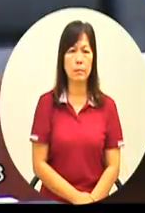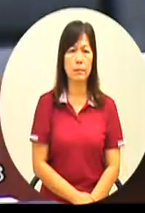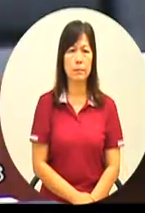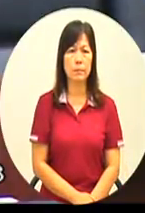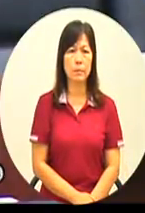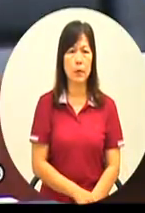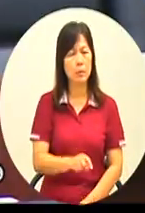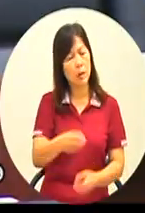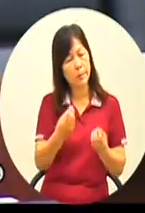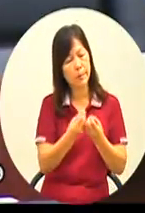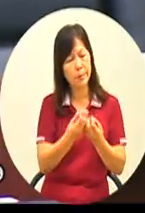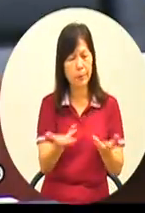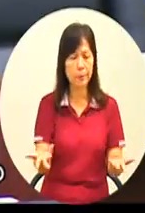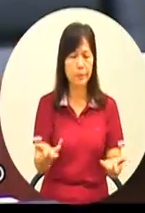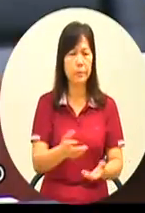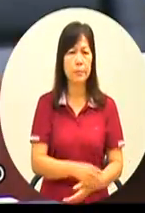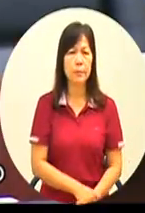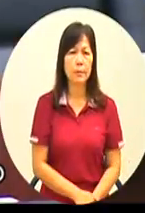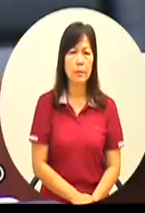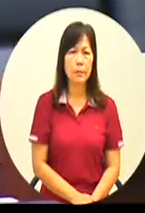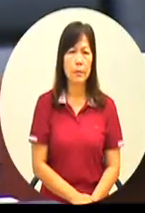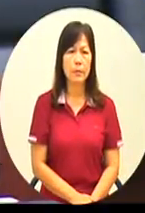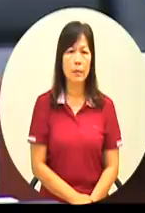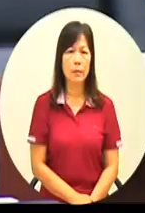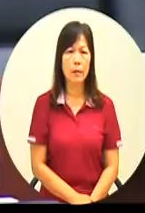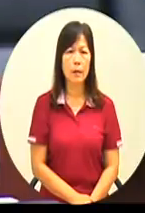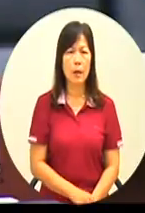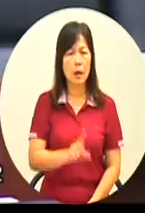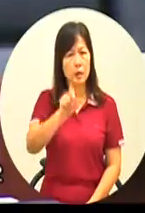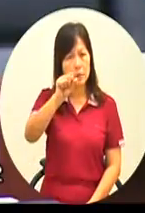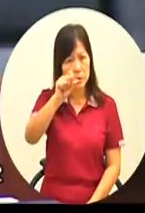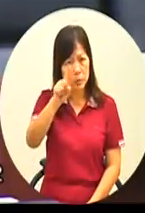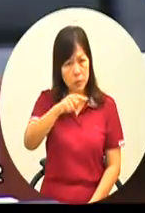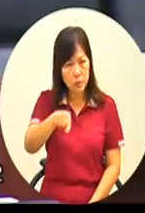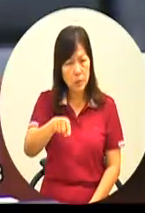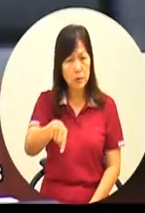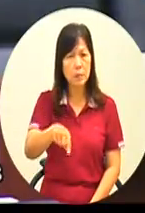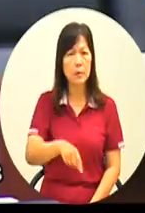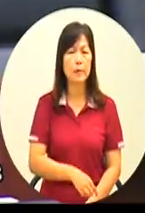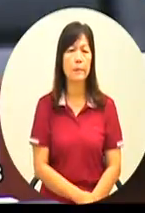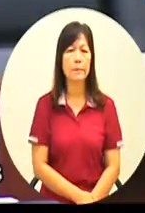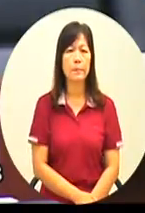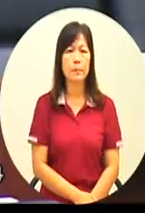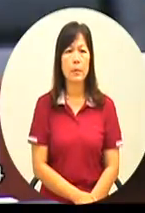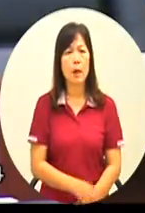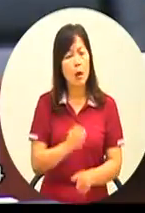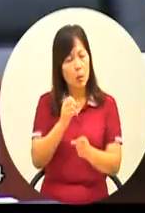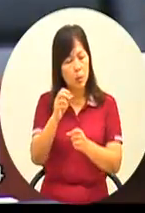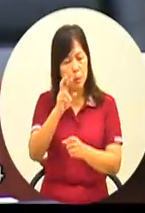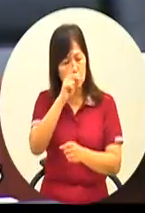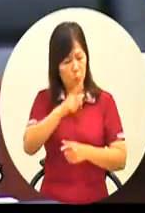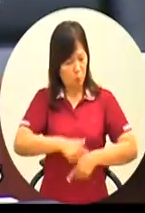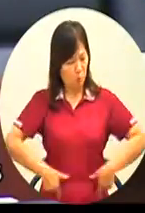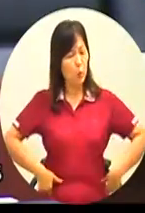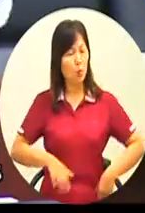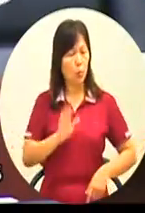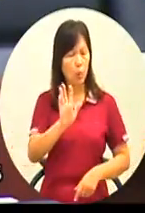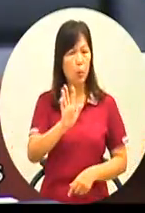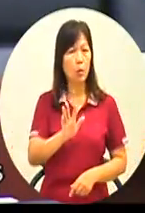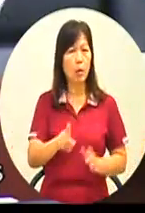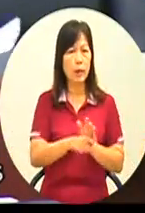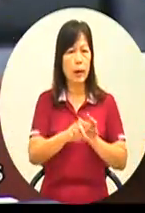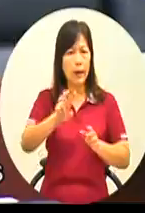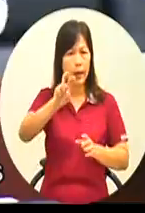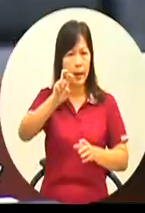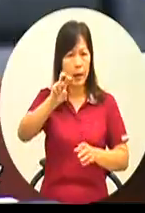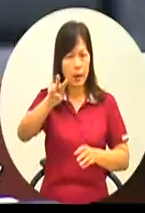那这样怎么办？这15位的部分，他们没错，他们很勇敢，